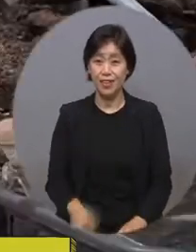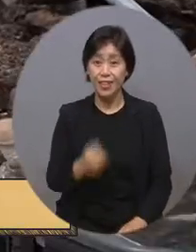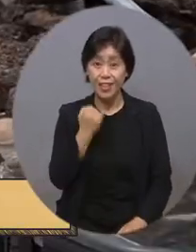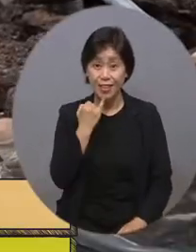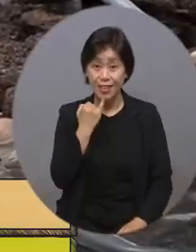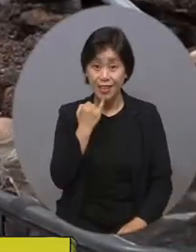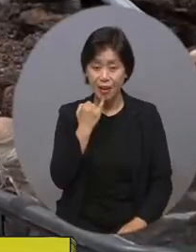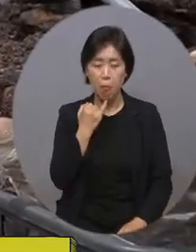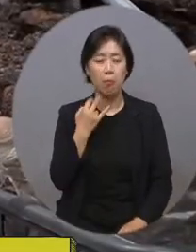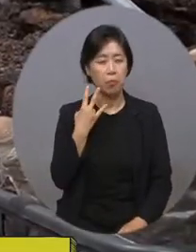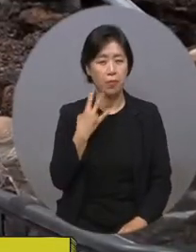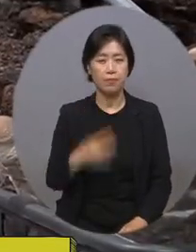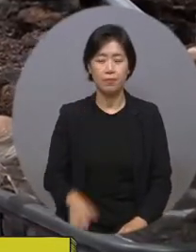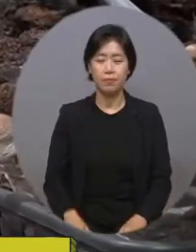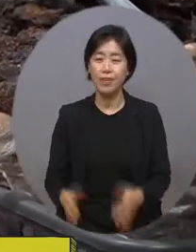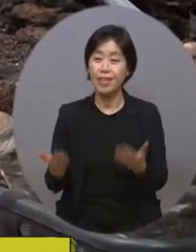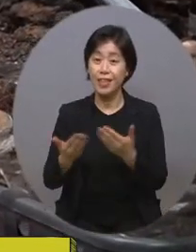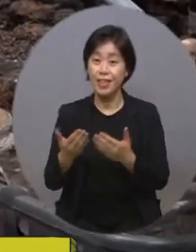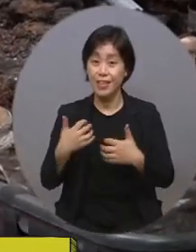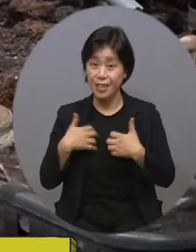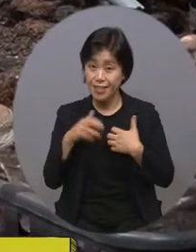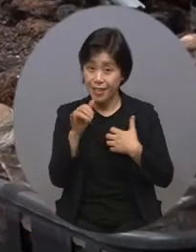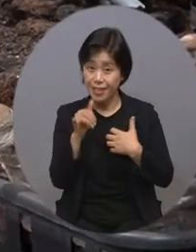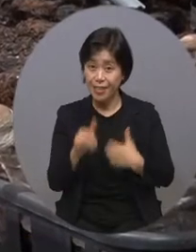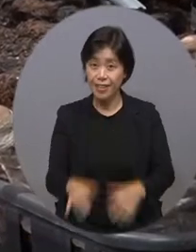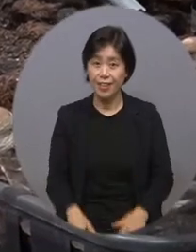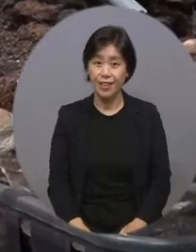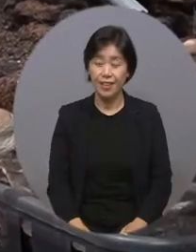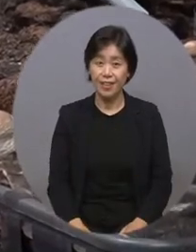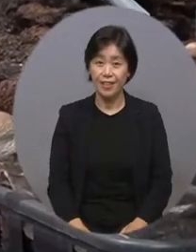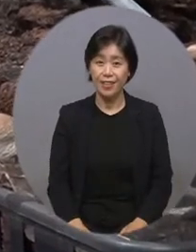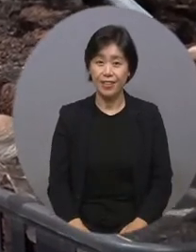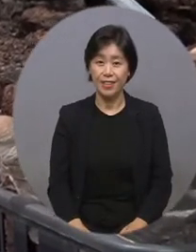괜찮으세요? 네. 일은 그러면 어떻게 재밌으신가요?